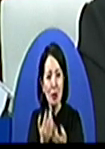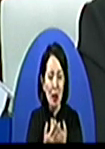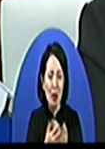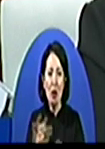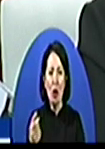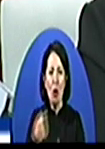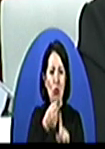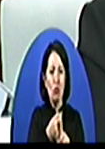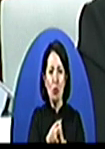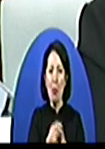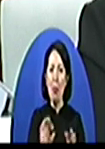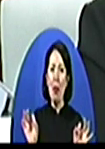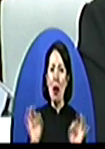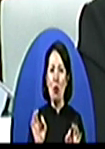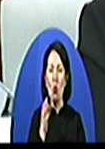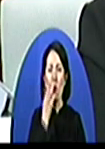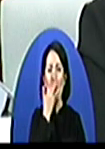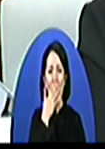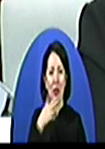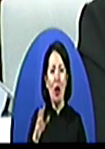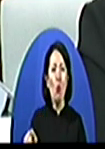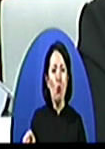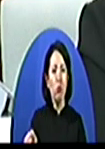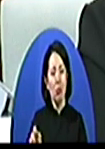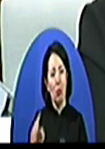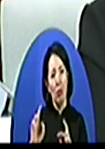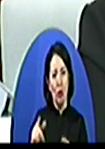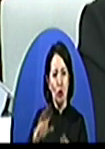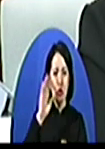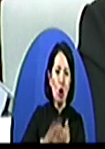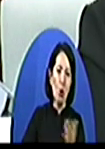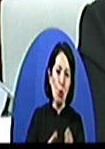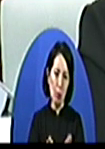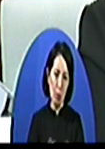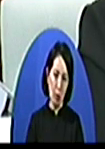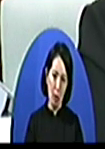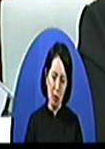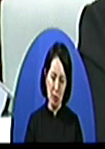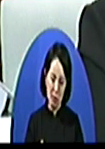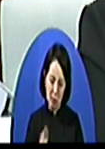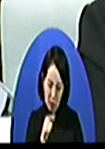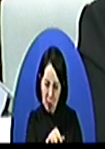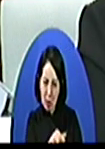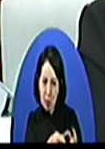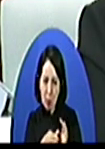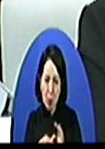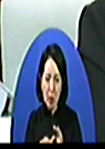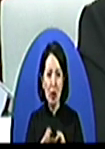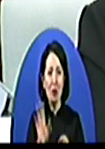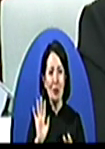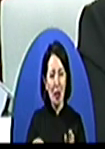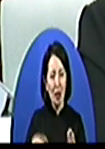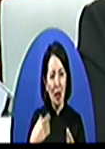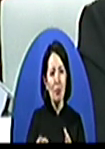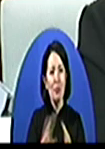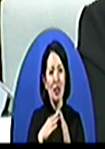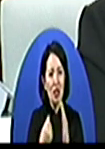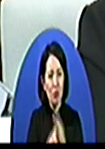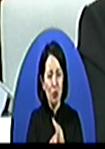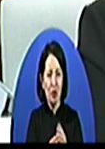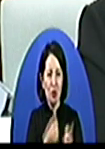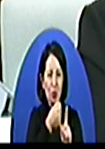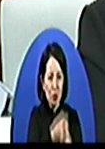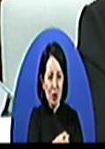хүчирхийл үлддэгдээгүйгээд нөгөөх нь хурамч дуудлага болж хувирахаар торгодог байдлаас болоод одоо сүүлийн үед нөгөө гэр бүлийн хүчирхийллийг мэдээлэхгүй